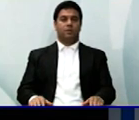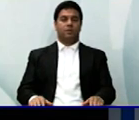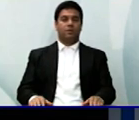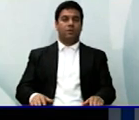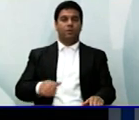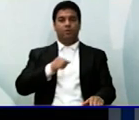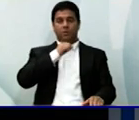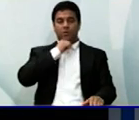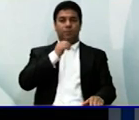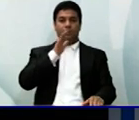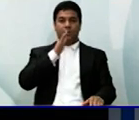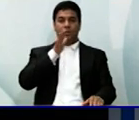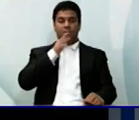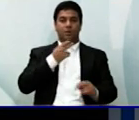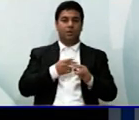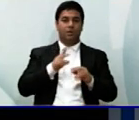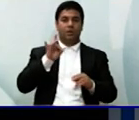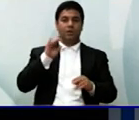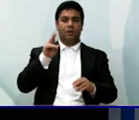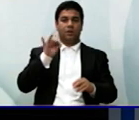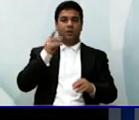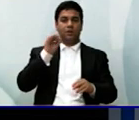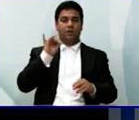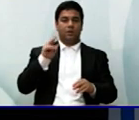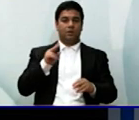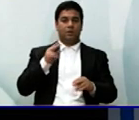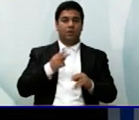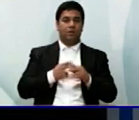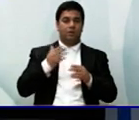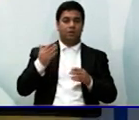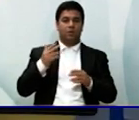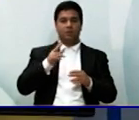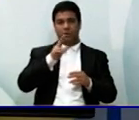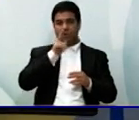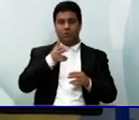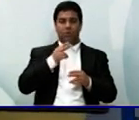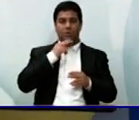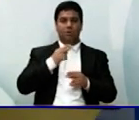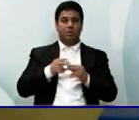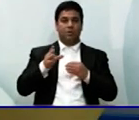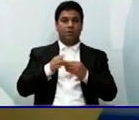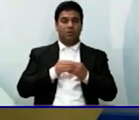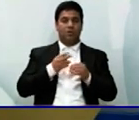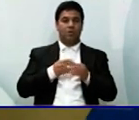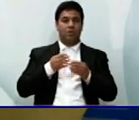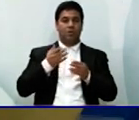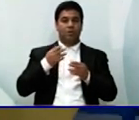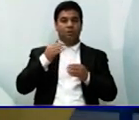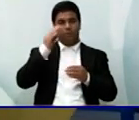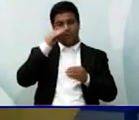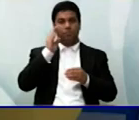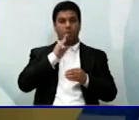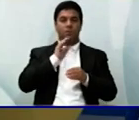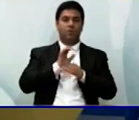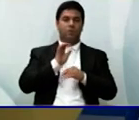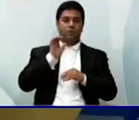В возрасте 5 лет Рэдьярда вместе с его 3-летней сестрой родители отправляют